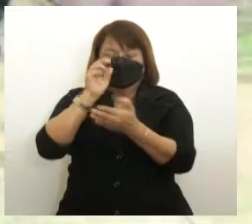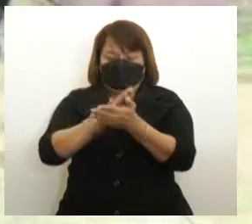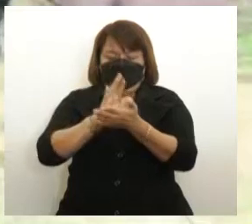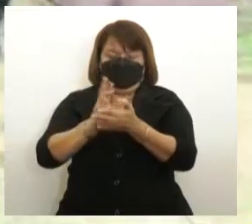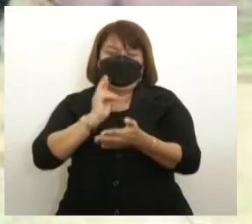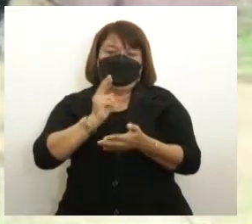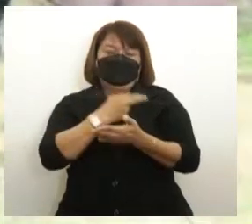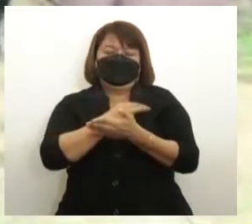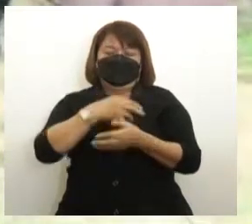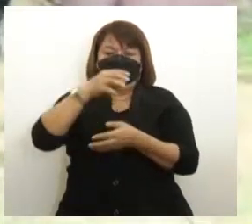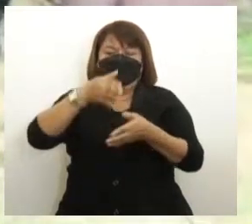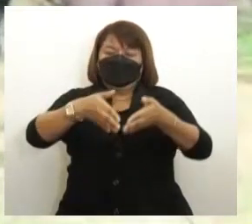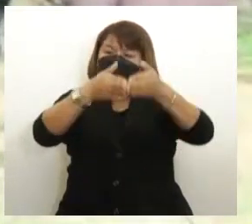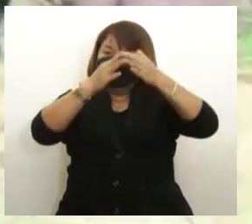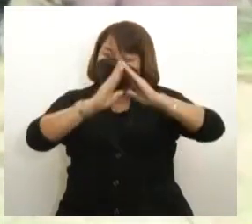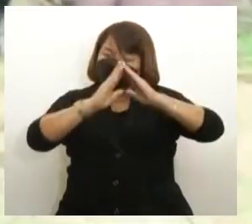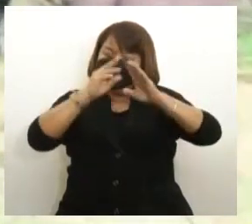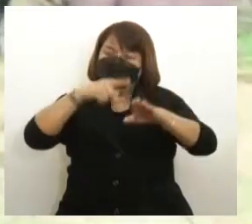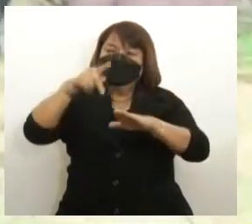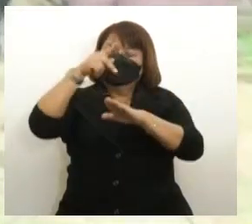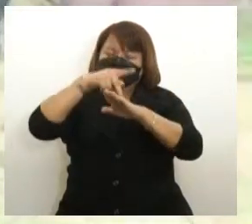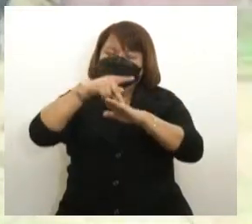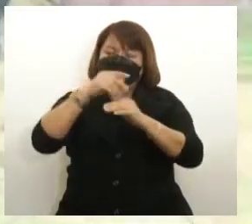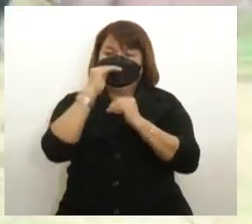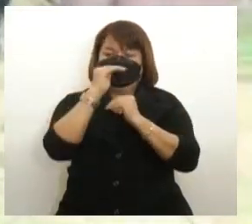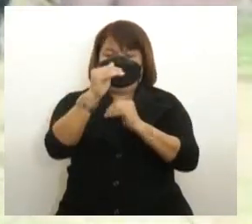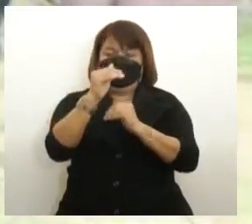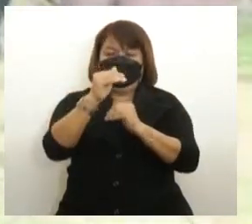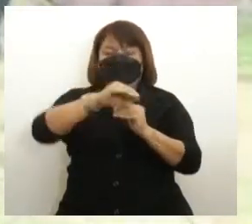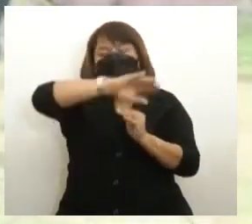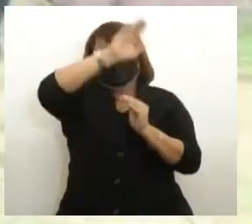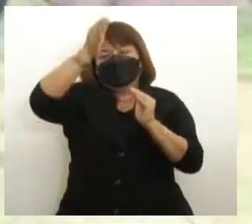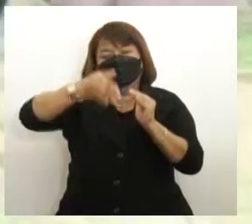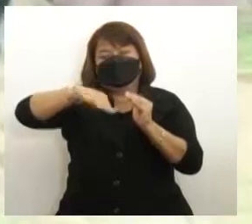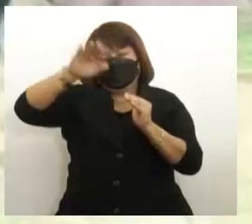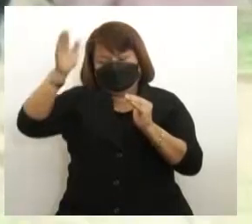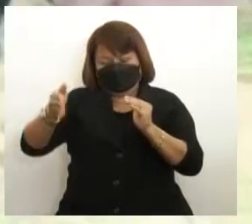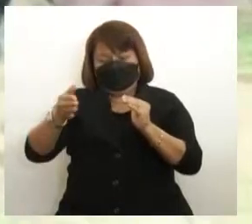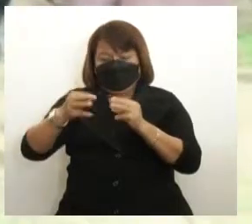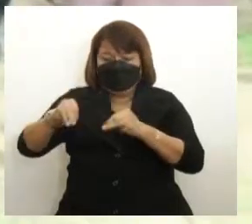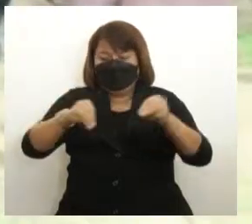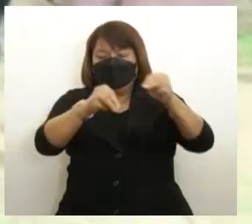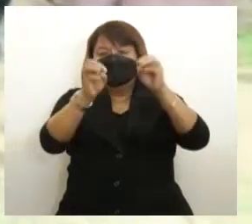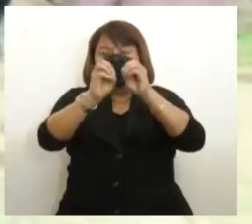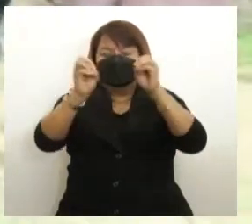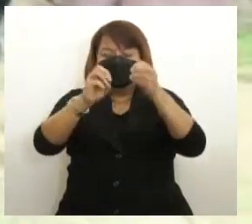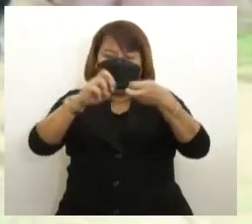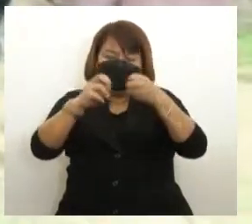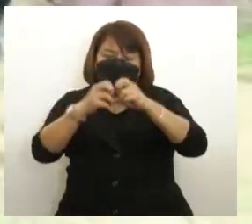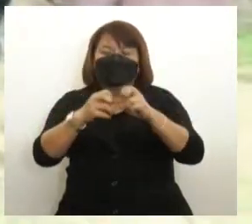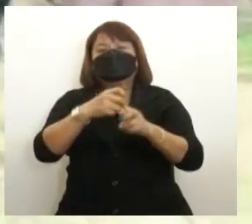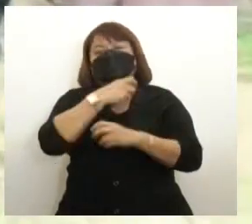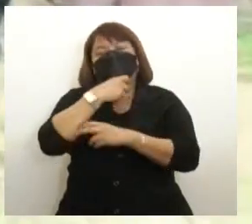ทย์นี่ตั้งอยู่ในที่พื้นที่จำกัดเนาะอยู่ที่เนินเขานะครับไม่มีน้ำประจุปัญหาก็ความแห้งแล้งมาลุยตลอด